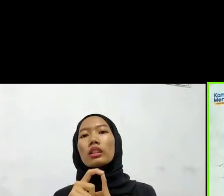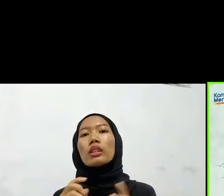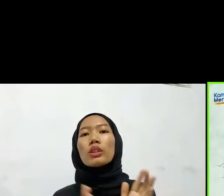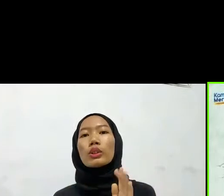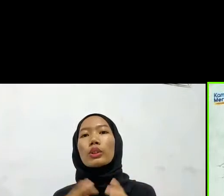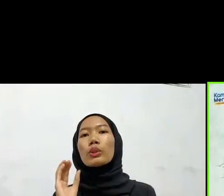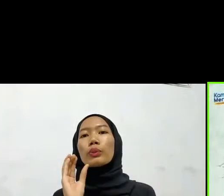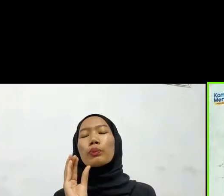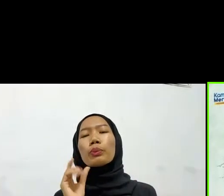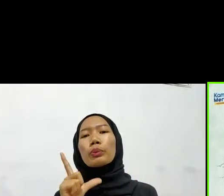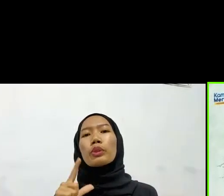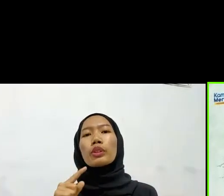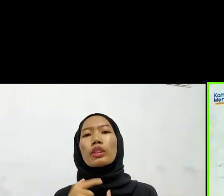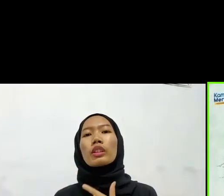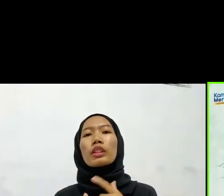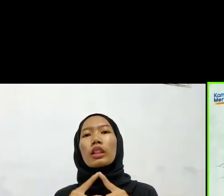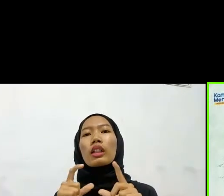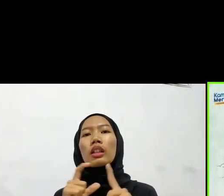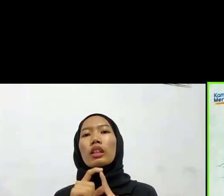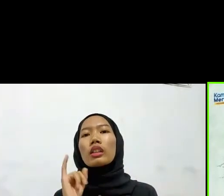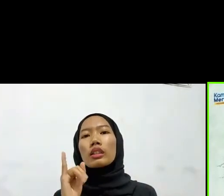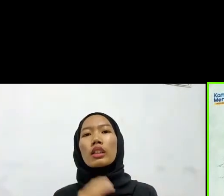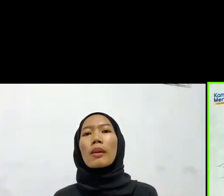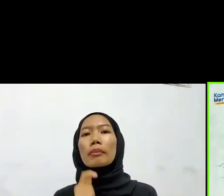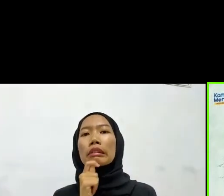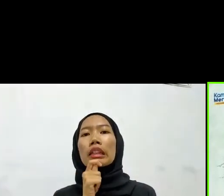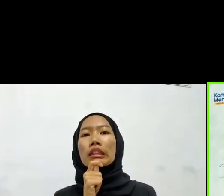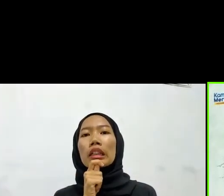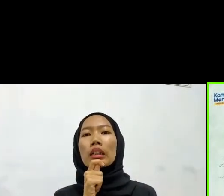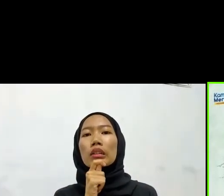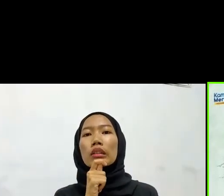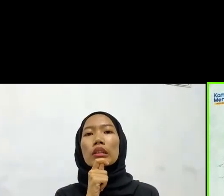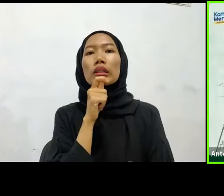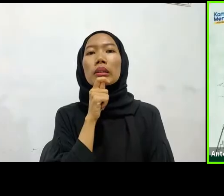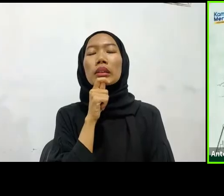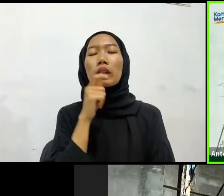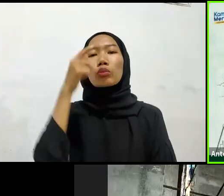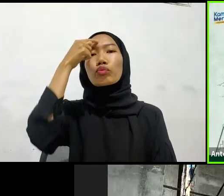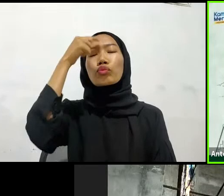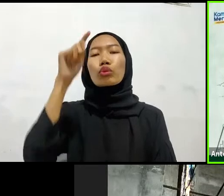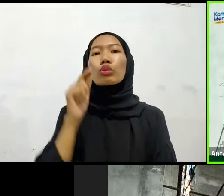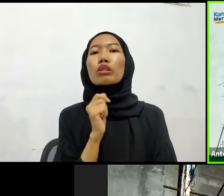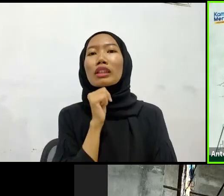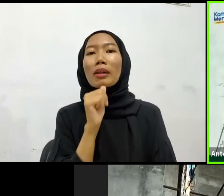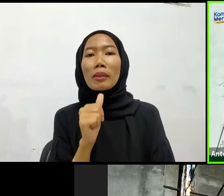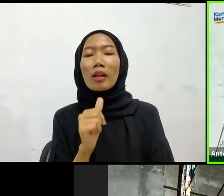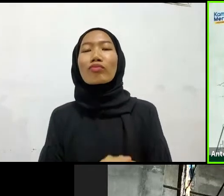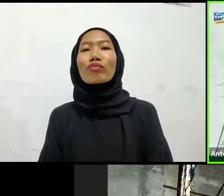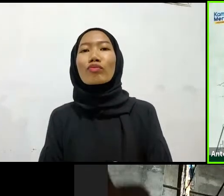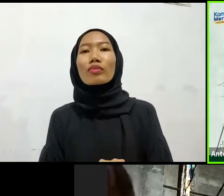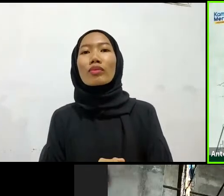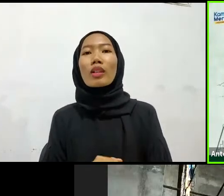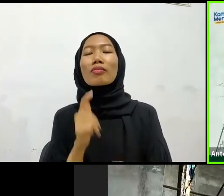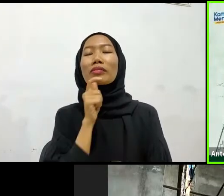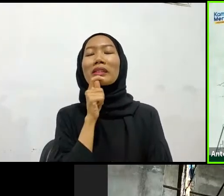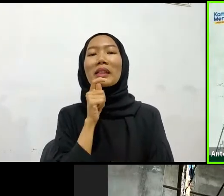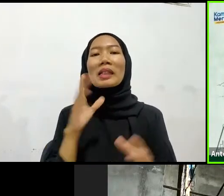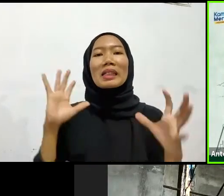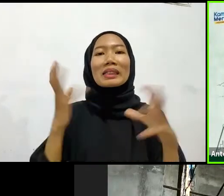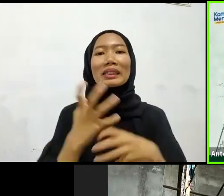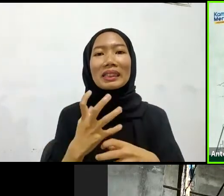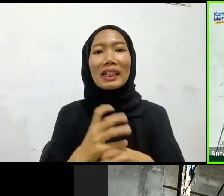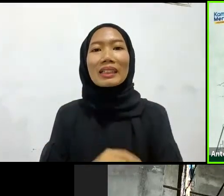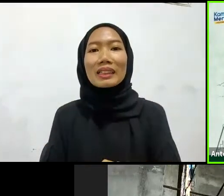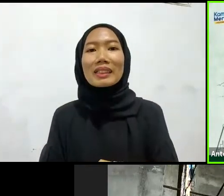Pak Ahmad ya, ditujukan kepada siapa, dan pertanyaannya singkat saja Pak ya, karena kita waktu sangat terbatas ya, 10 menit lagi ya. Silakan